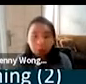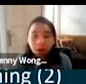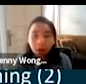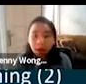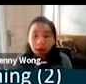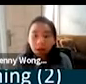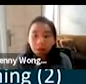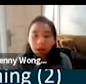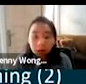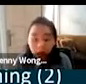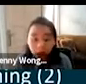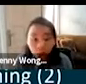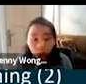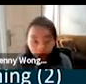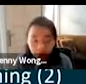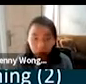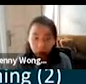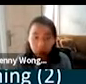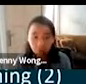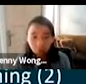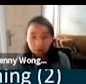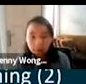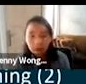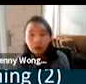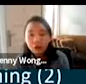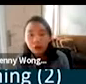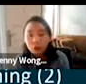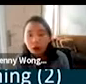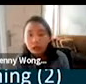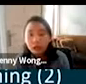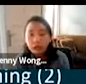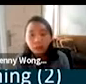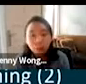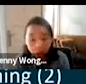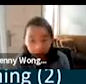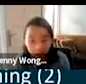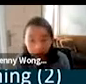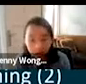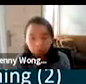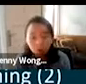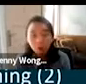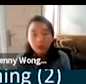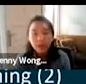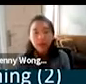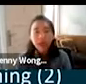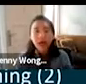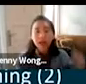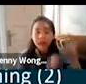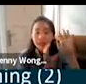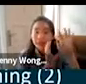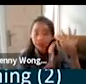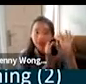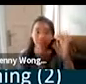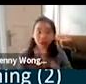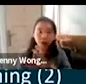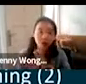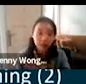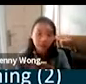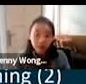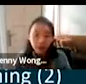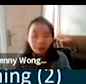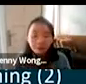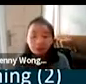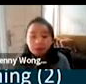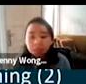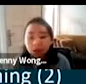Point yang pertama adalah benar dan akurat gitu ya informasinya kedua ada kesesuaian antara informasi antara iklan dengan